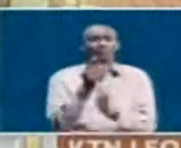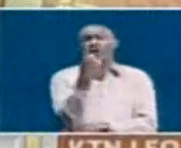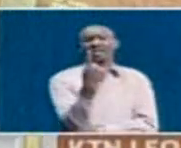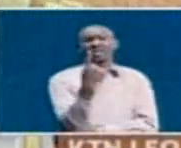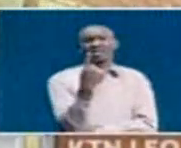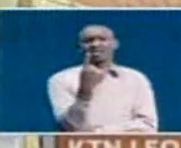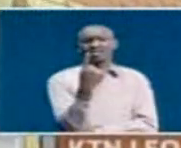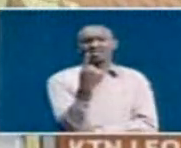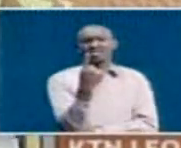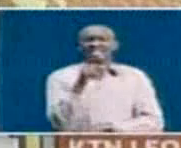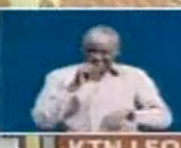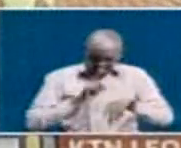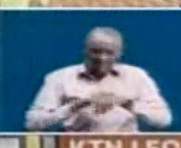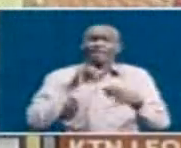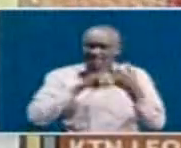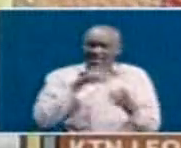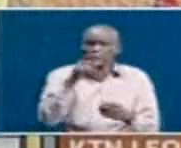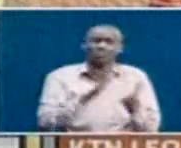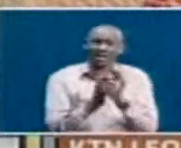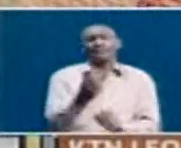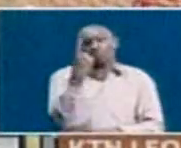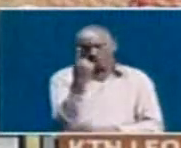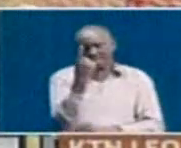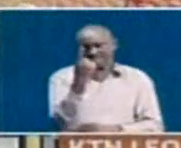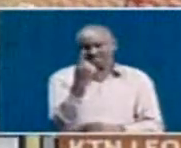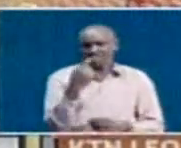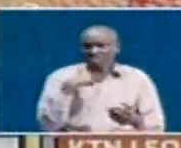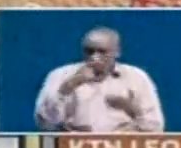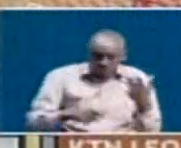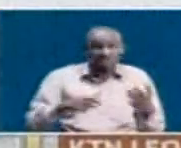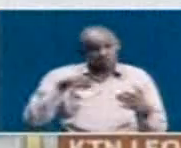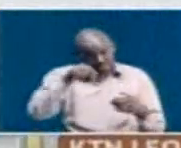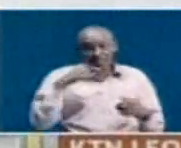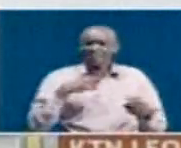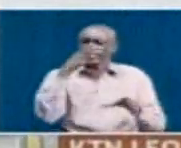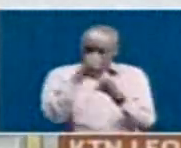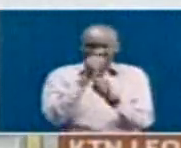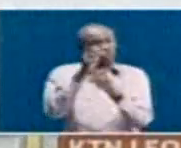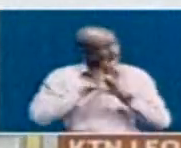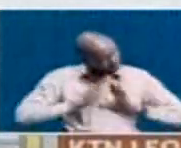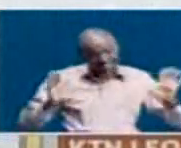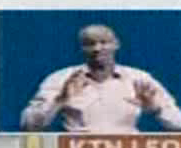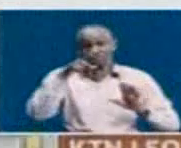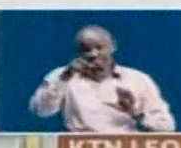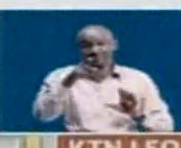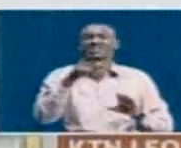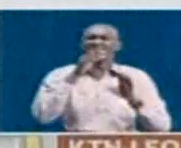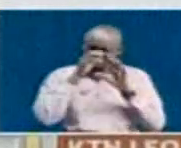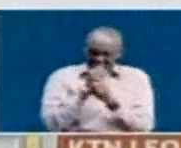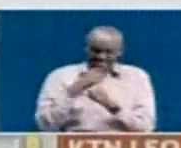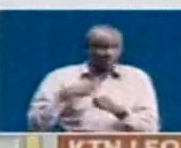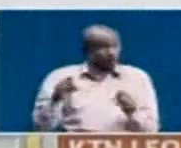tena. Kwamba ninapooa mke tunafikia kiwango cha kuhakikisha kwamba mimi na kwa kwamba nakuaminia sana wewe na mimi tutakuwa kitu kimoja,